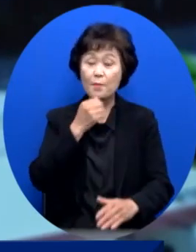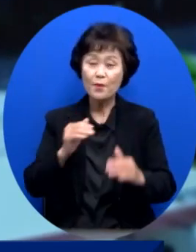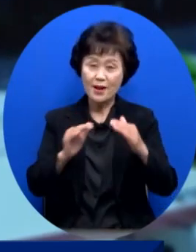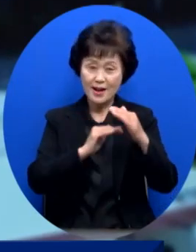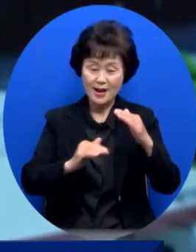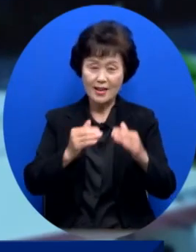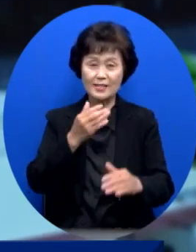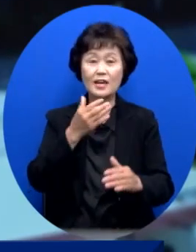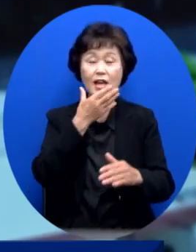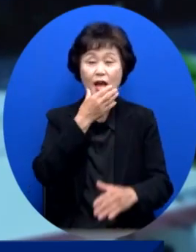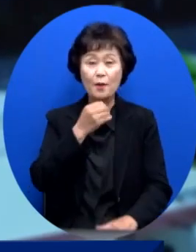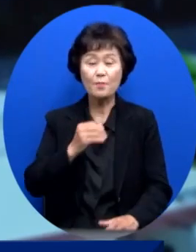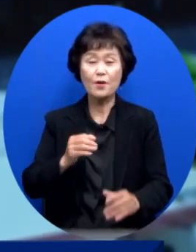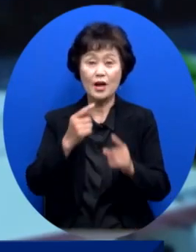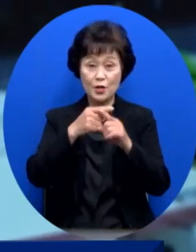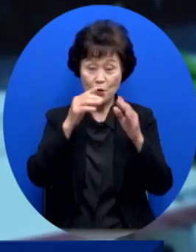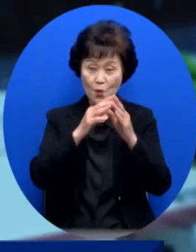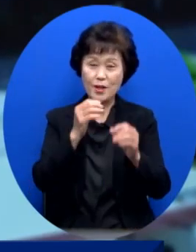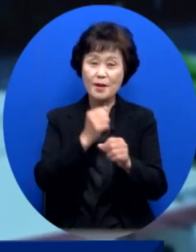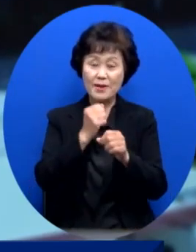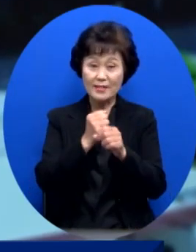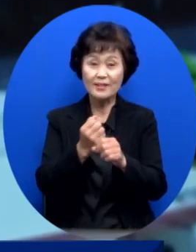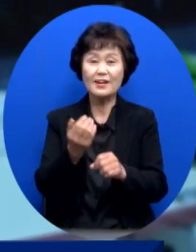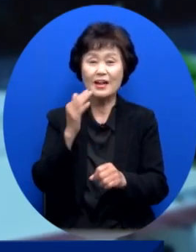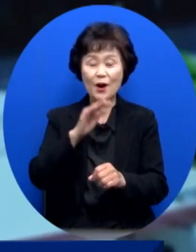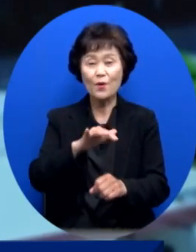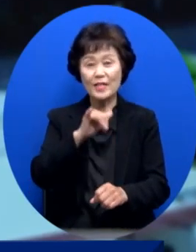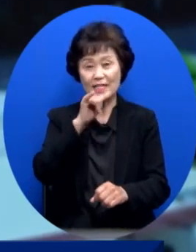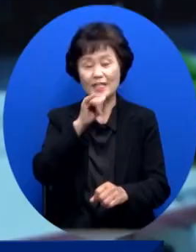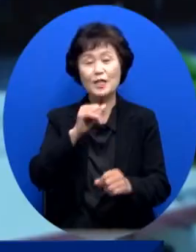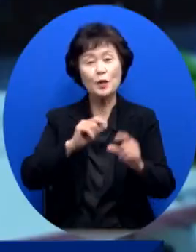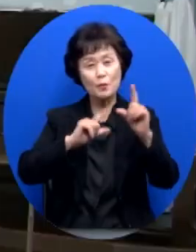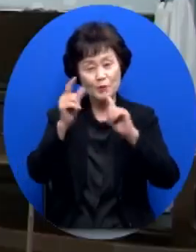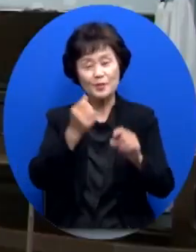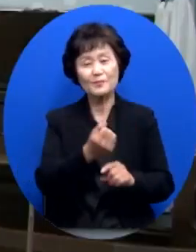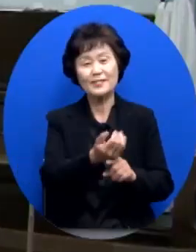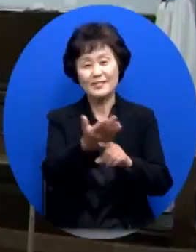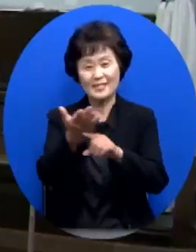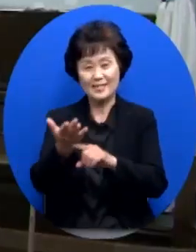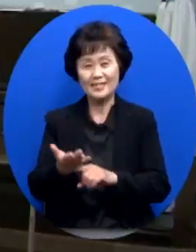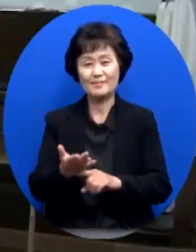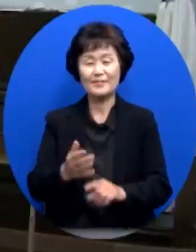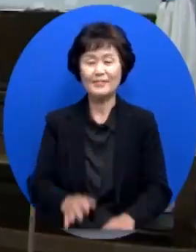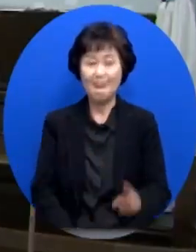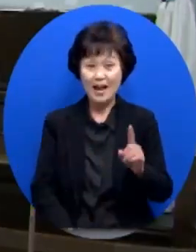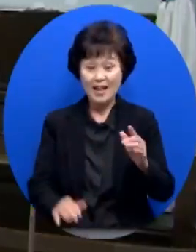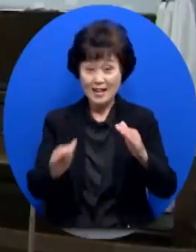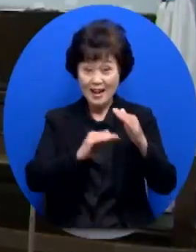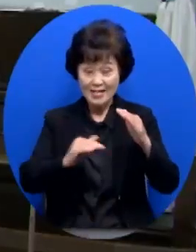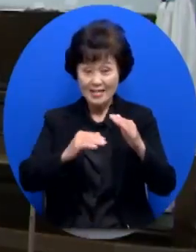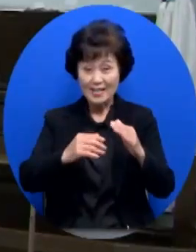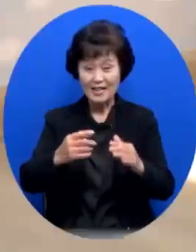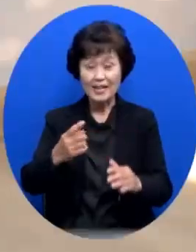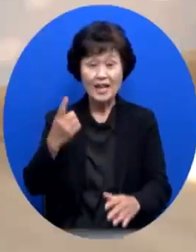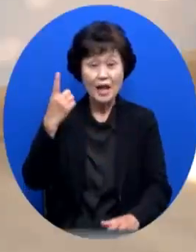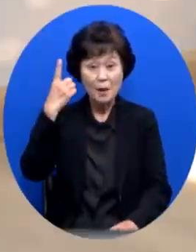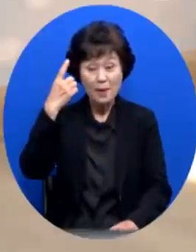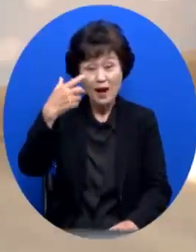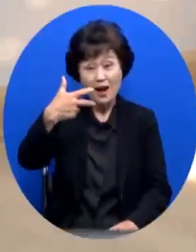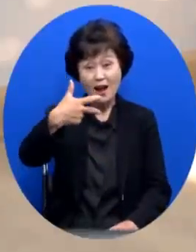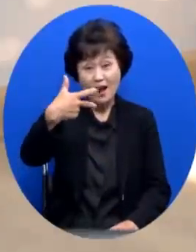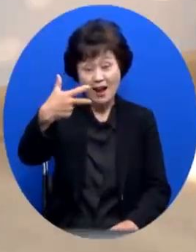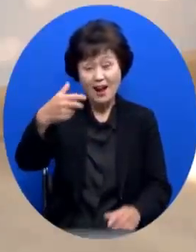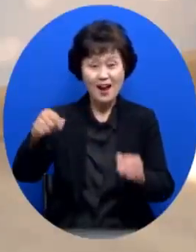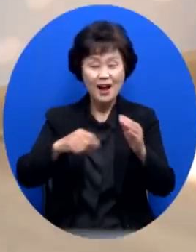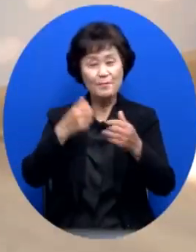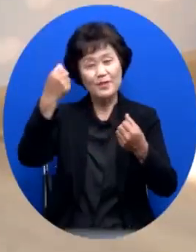행복한 교회를 만들어 나가는 축제 현장을 손희연 기자가 전합니다. 한 가정이 스마트폰 앞에서 율동을 펼치고